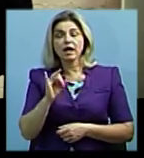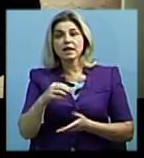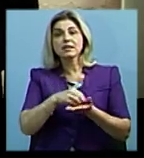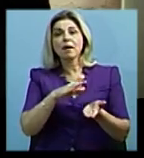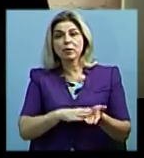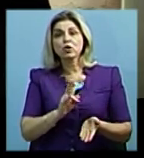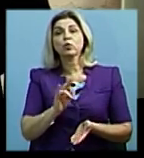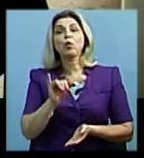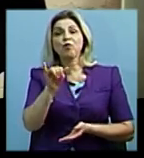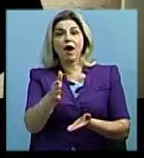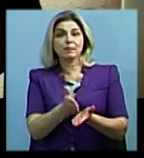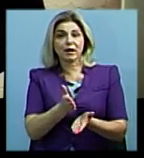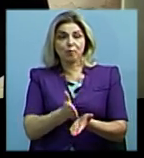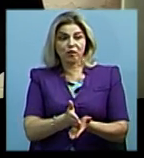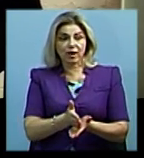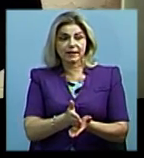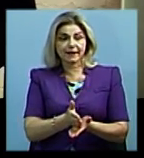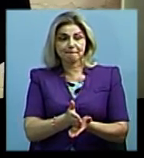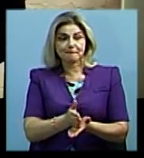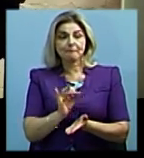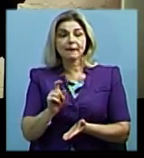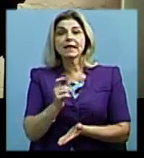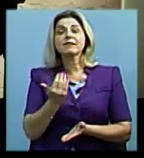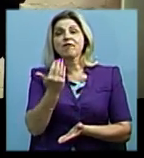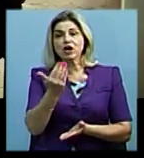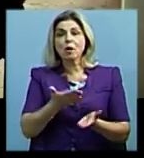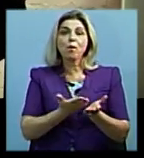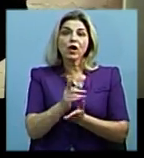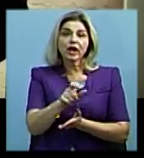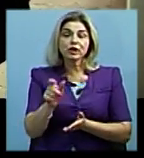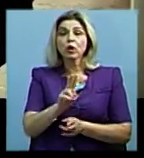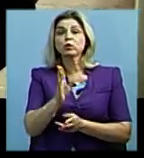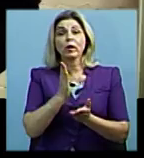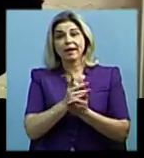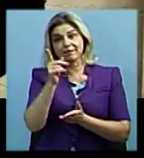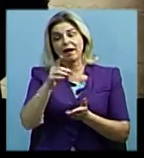там який без нас. Визначений політик чи хтось там інший, якась